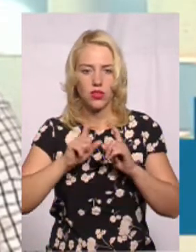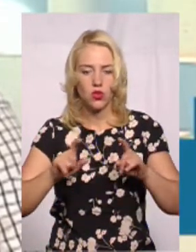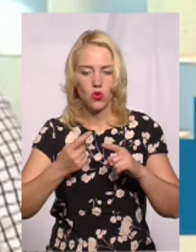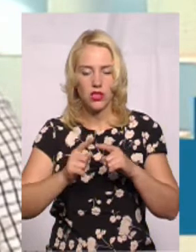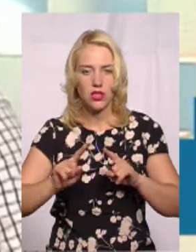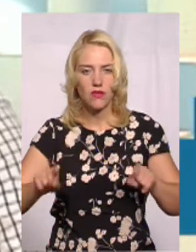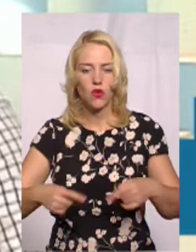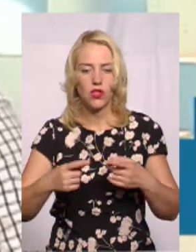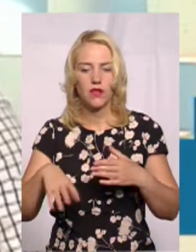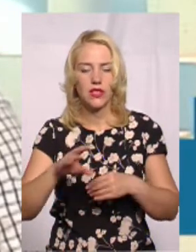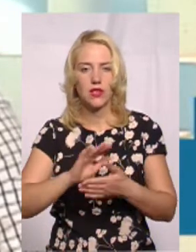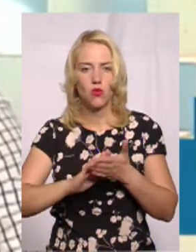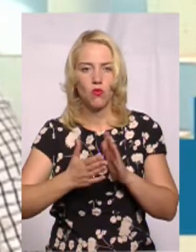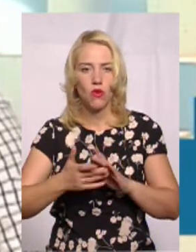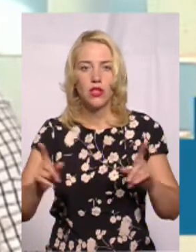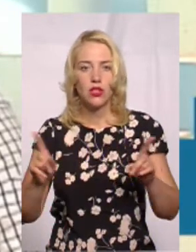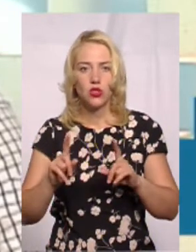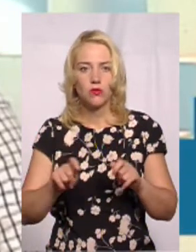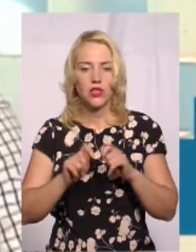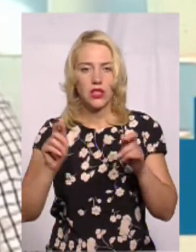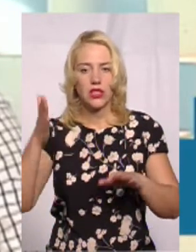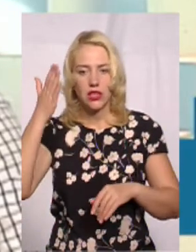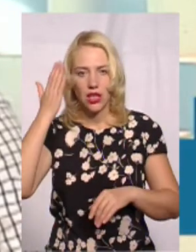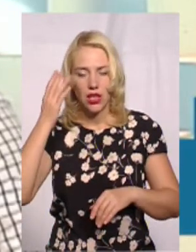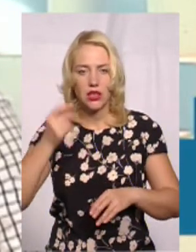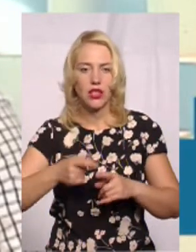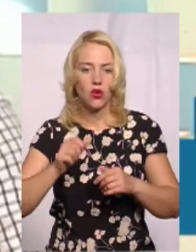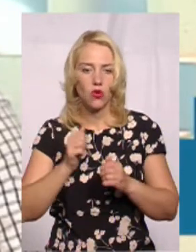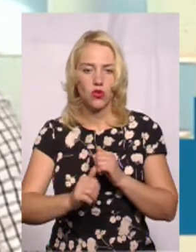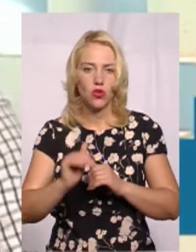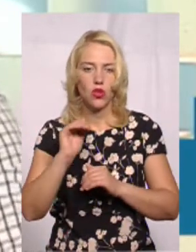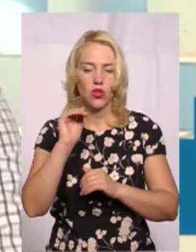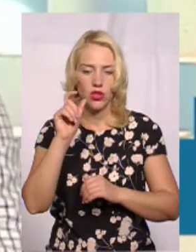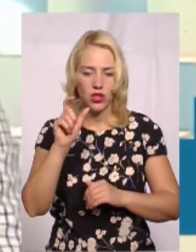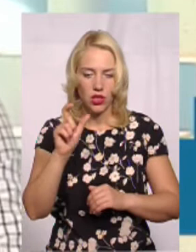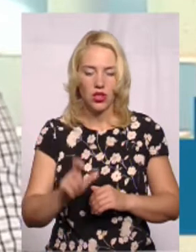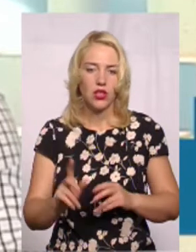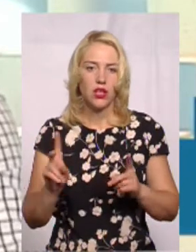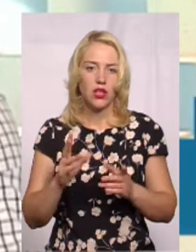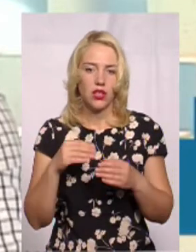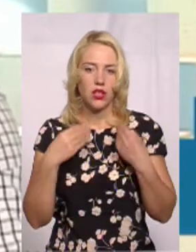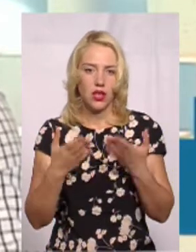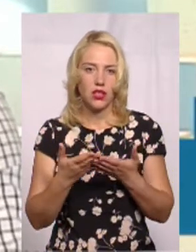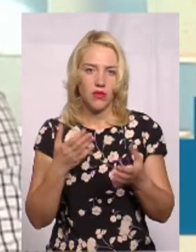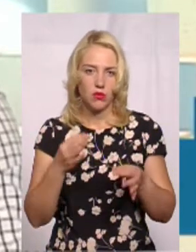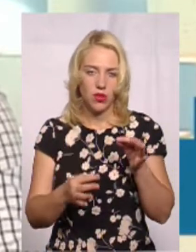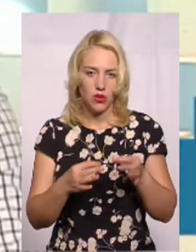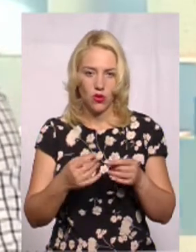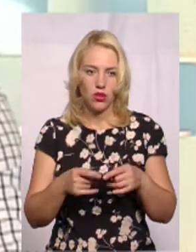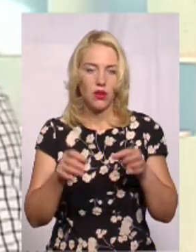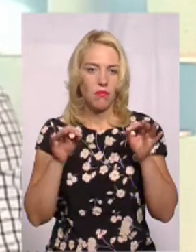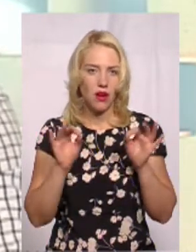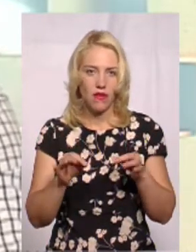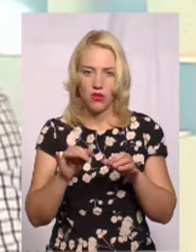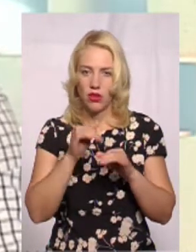створити всі умови для того, щоб розкрити ті таланти і здібності кожної дитини, які дані від природи. Абсолютно правильно,